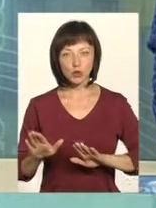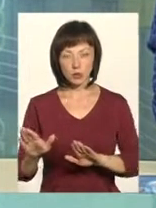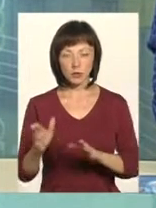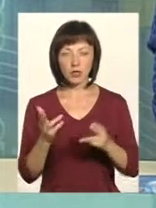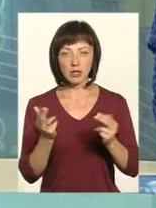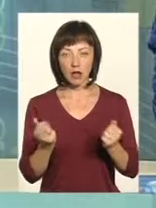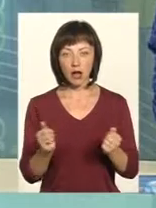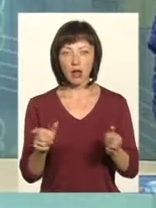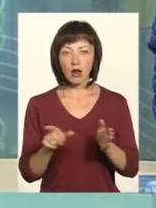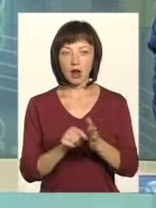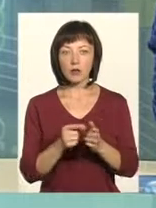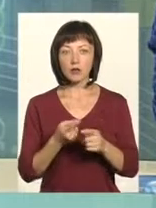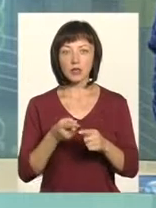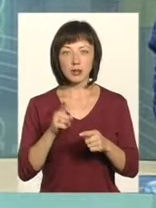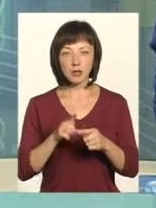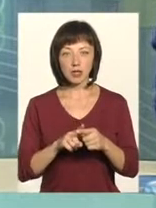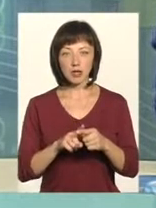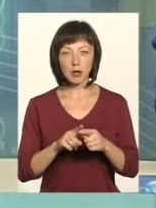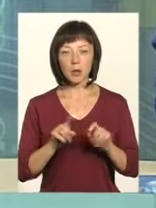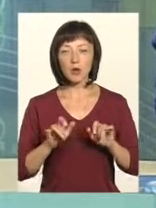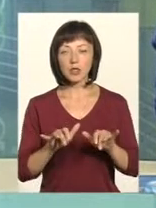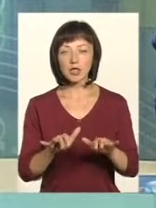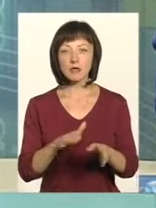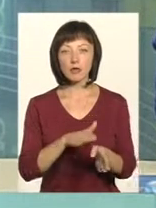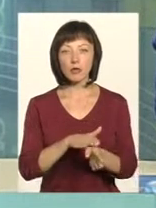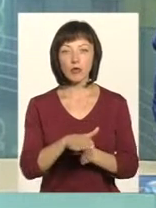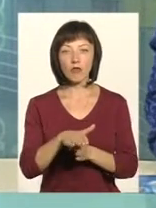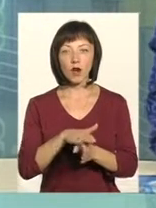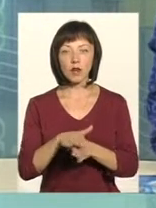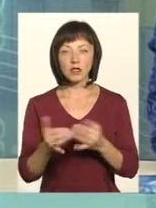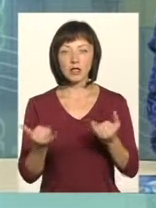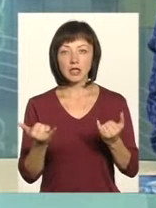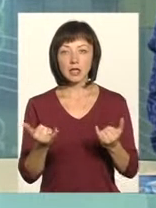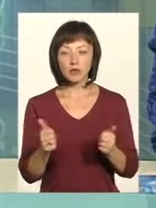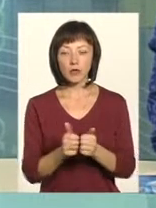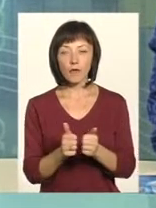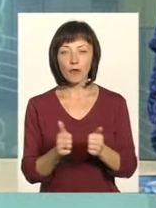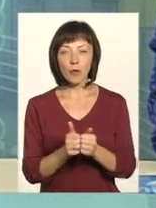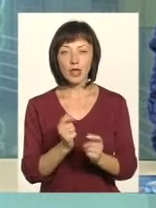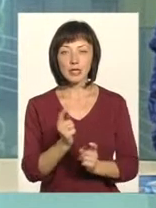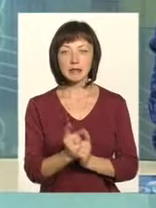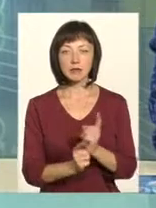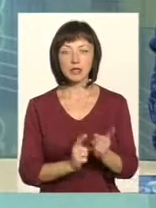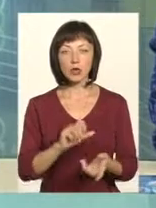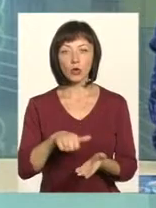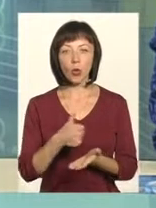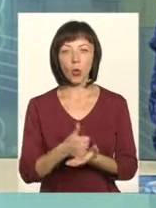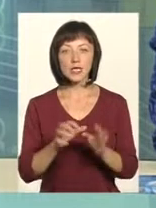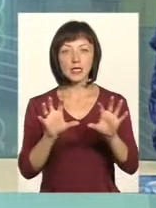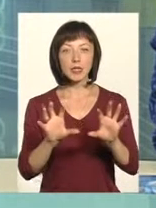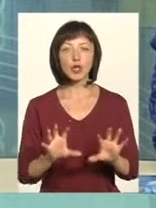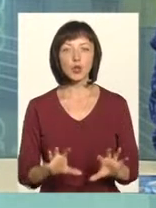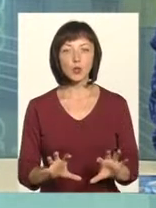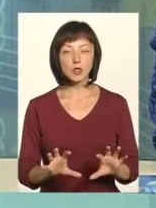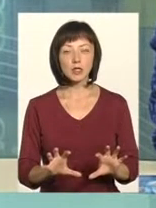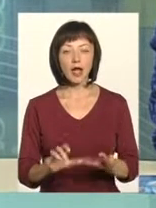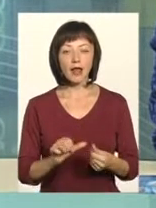Разом з тим, ті процеси, які відбуваються нині довкола змін до Конституції,